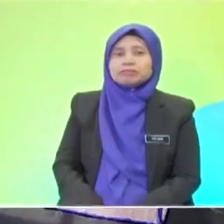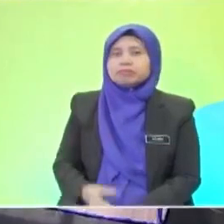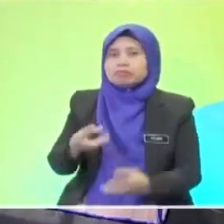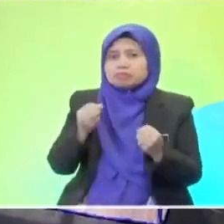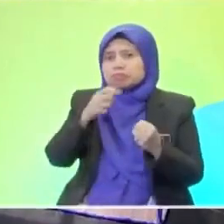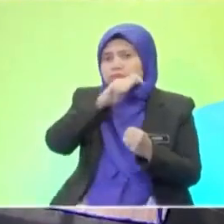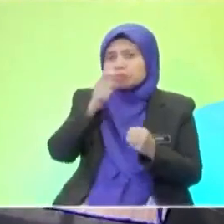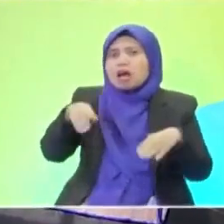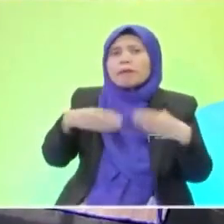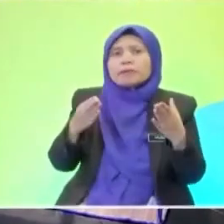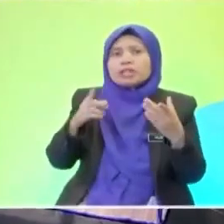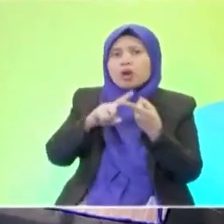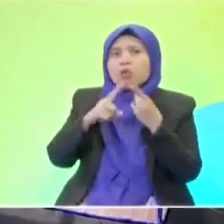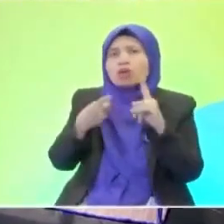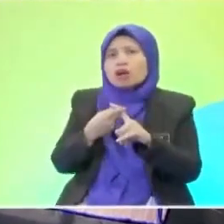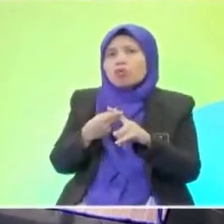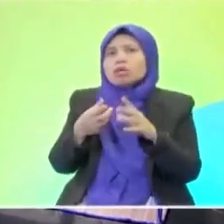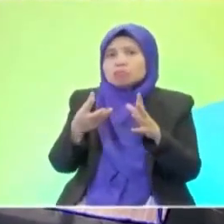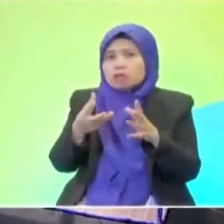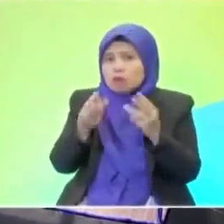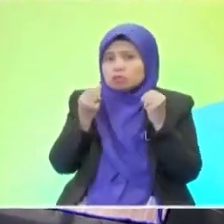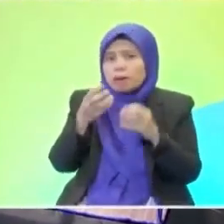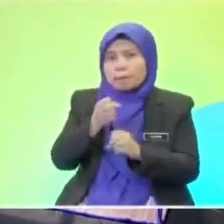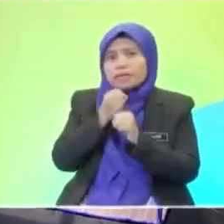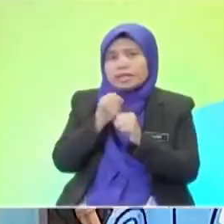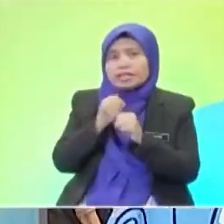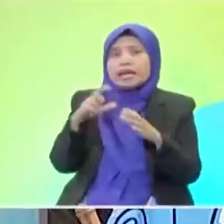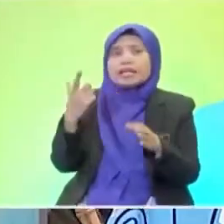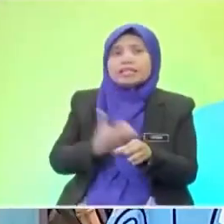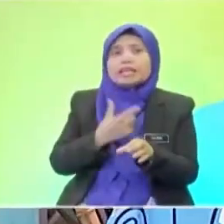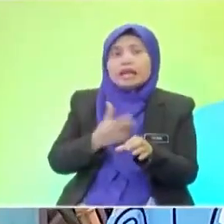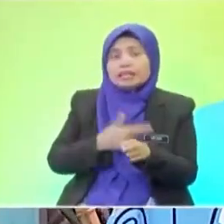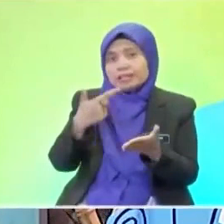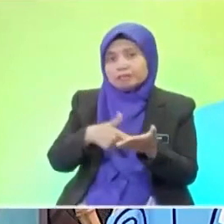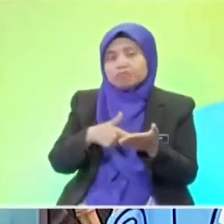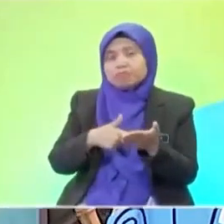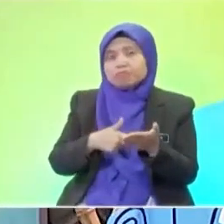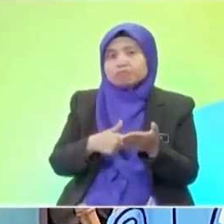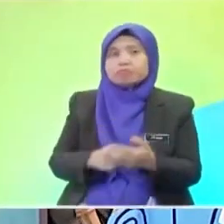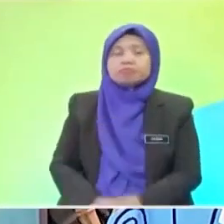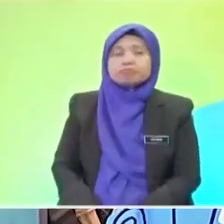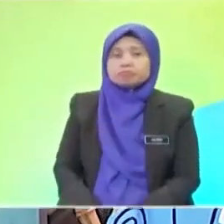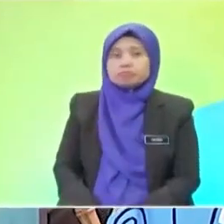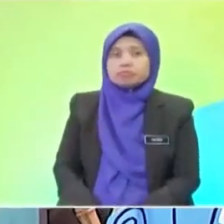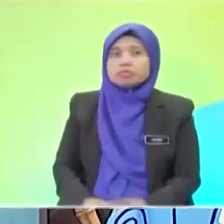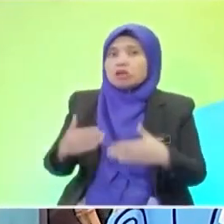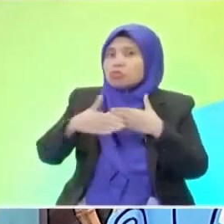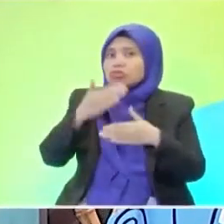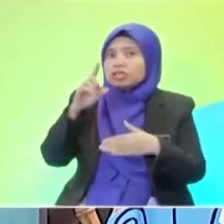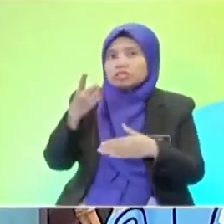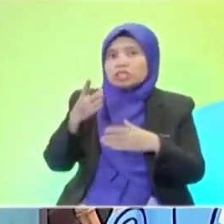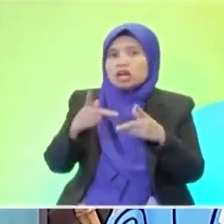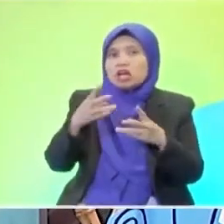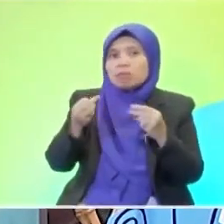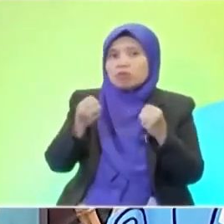tanya juga bagaimana rata-rata kita di rumah enggak dapat kalian lihat yang perempuan makanya kalian bertanya Mudah saja kalau kata